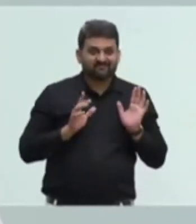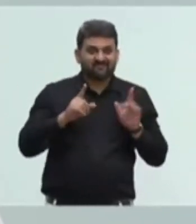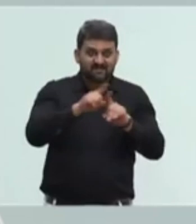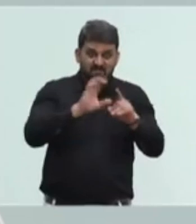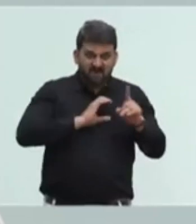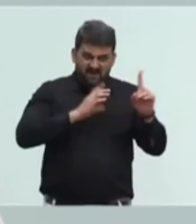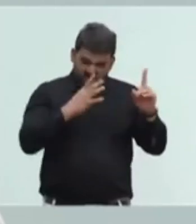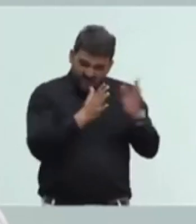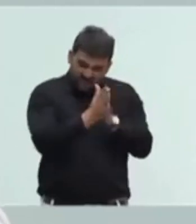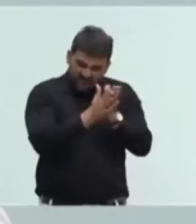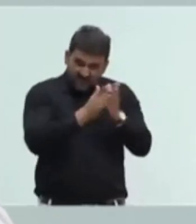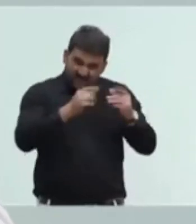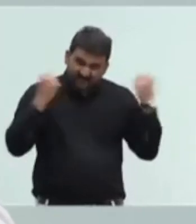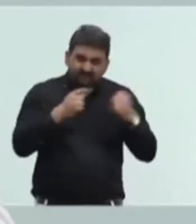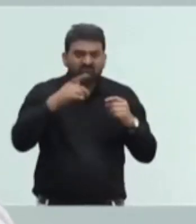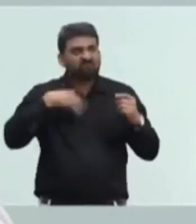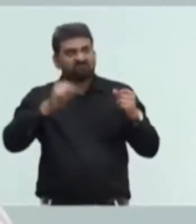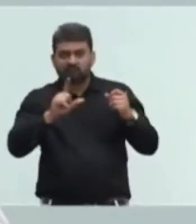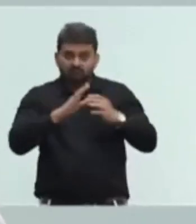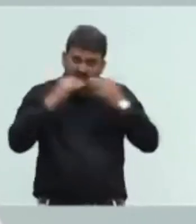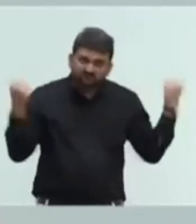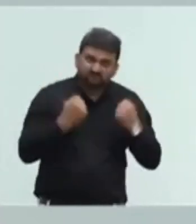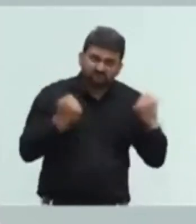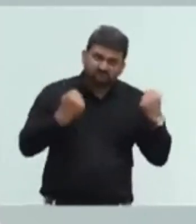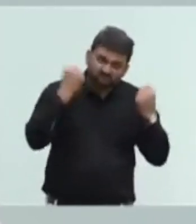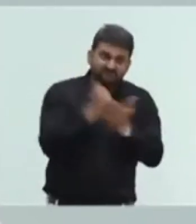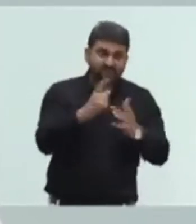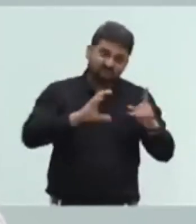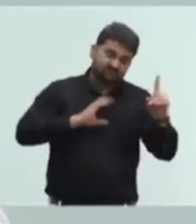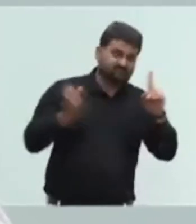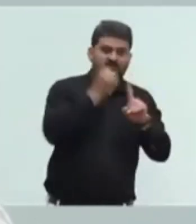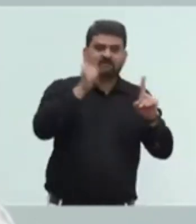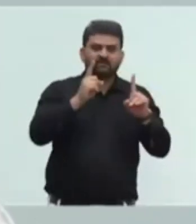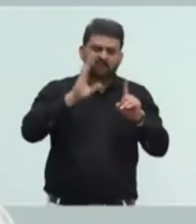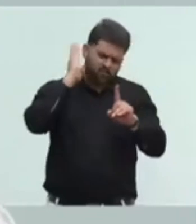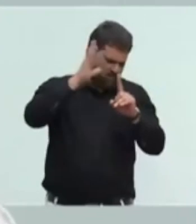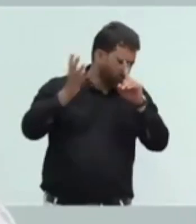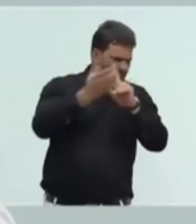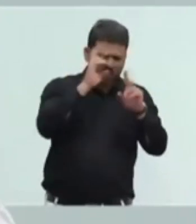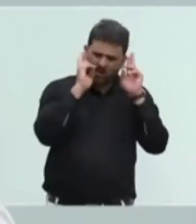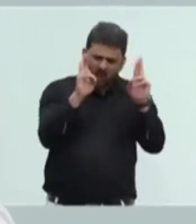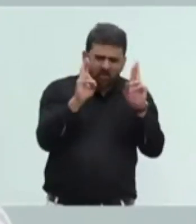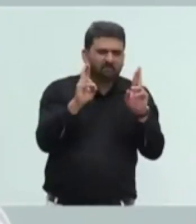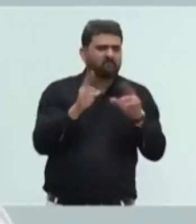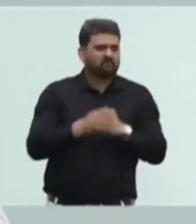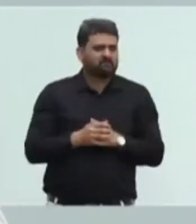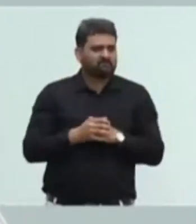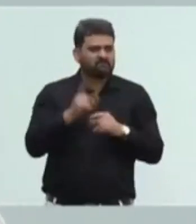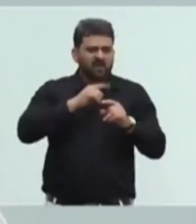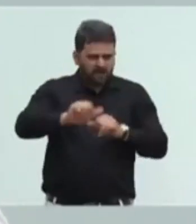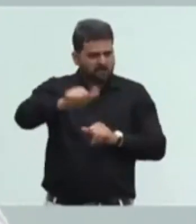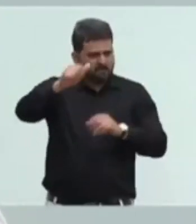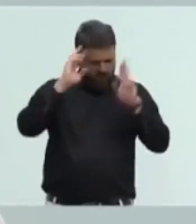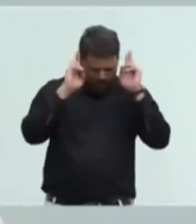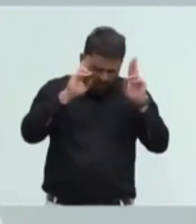कर रहा है आप यह मत सोचिए कि आप पीछे आप जरूर सिद्धि प्राप्त करेंगे आप विजई